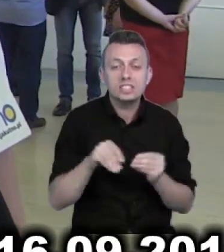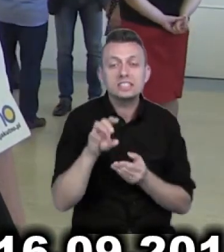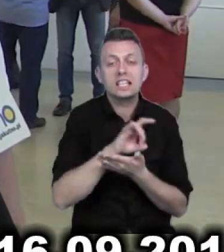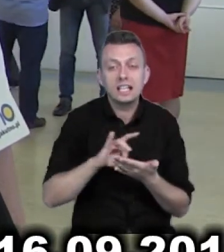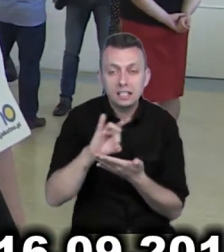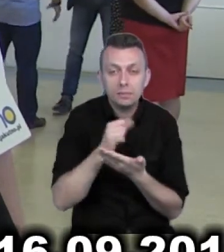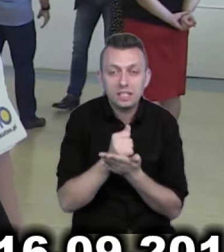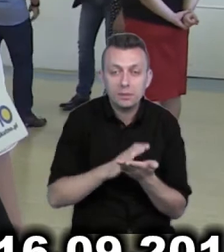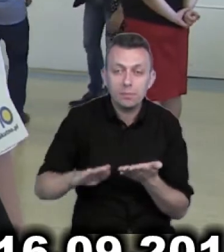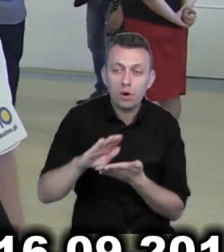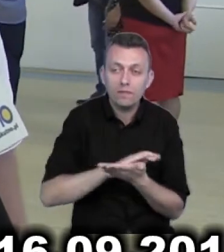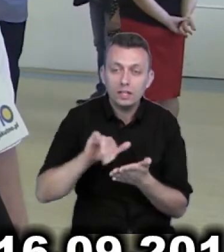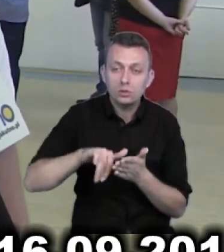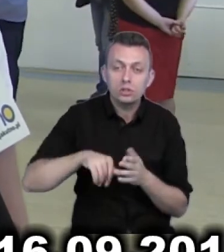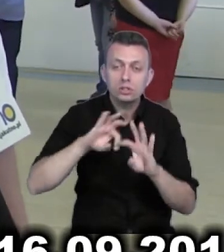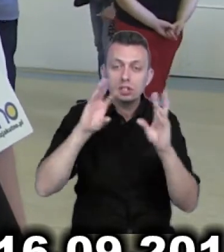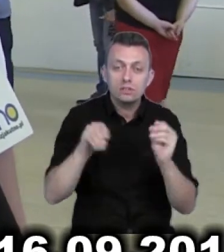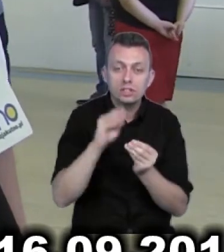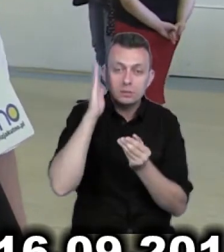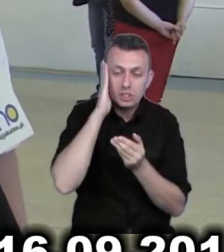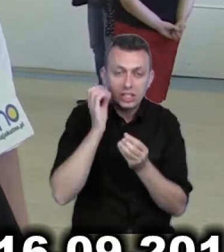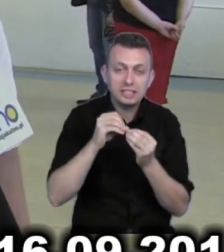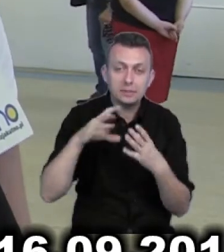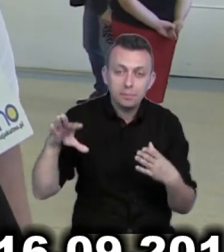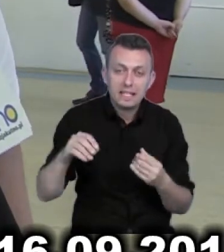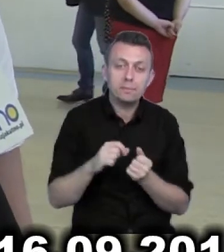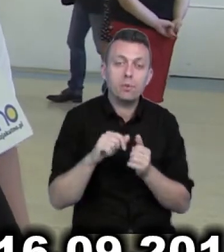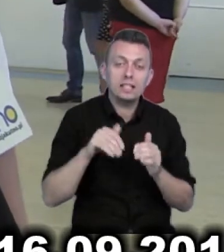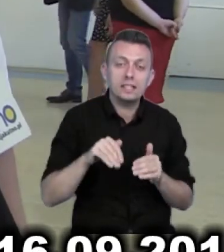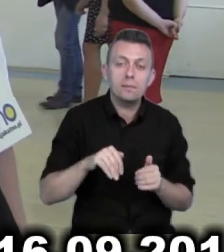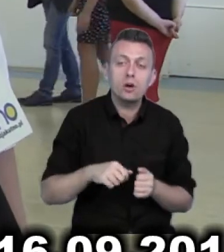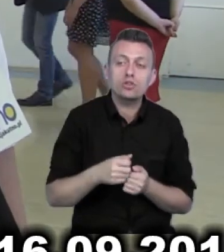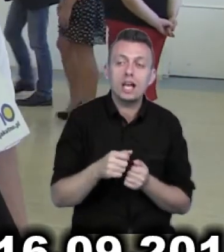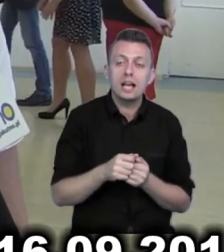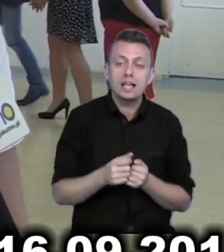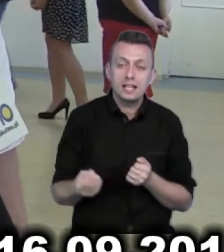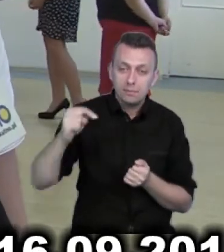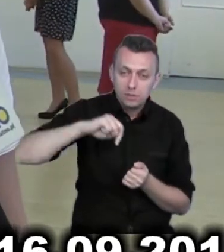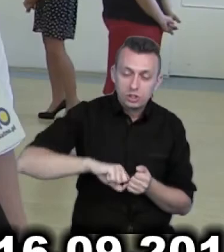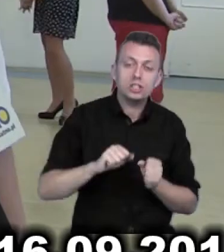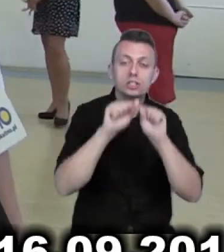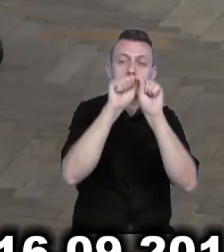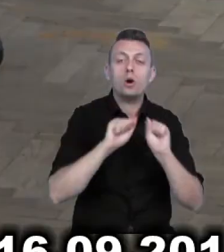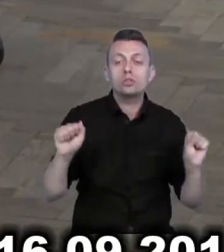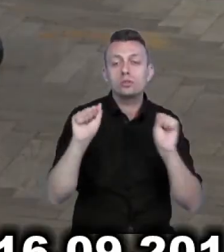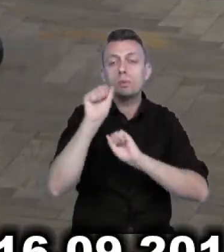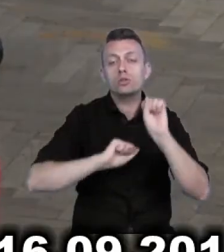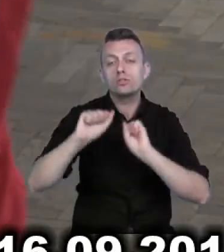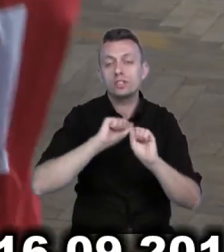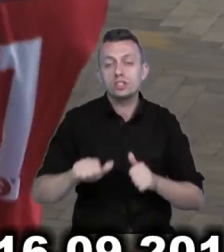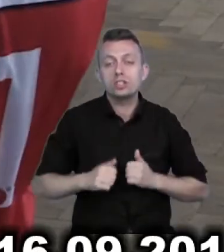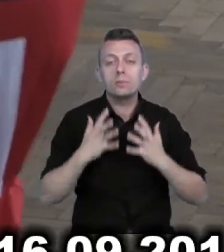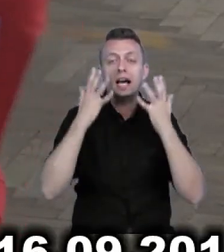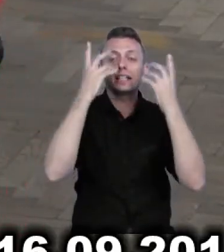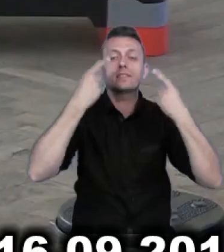mieszkańcy będą mieli darmowy dostęp do urządzeń pozwalających im rozwijać tężyznę fizyczną albo po prostu być aktywnym fizycznie. Odwiedziliśmy